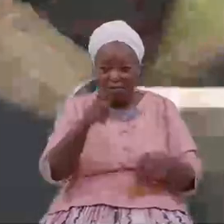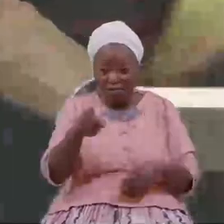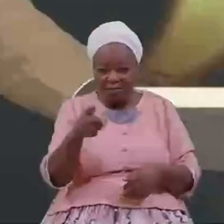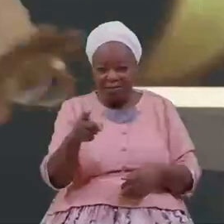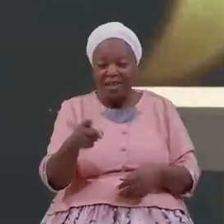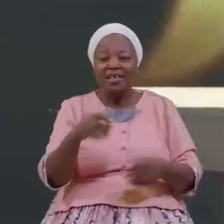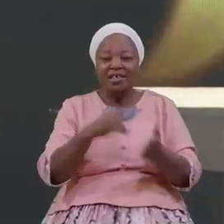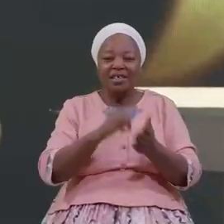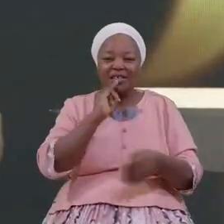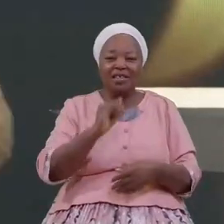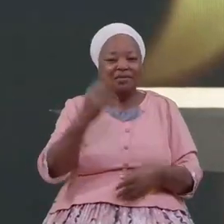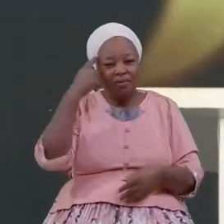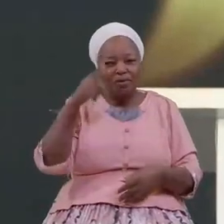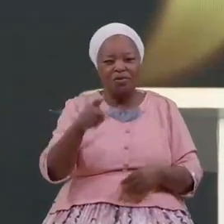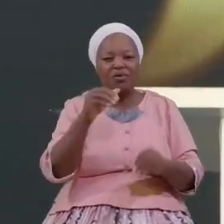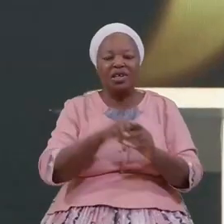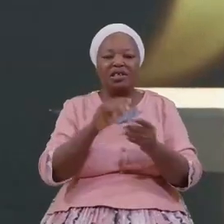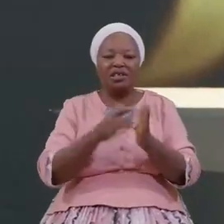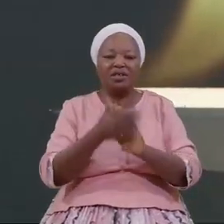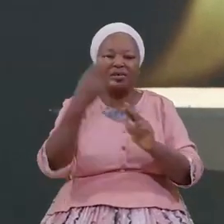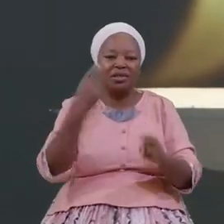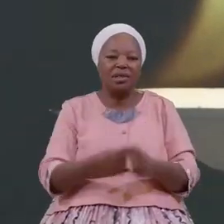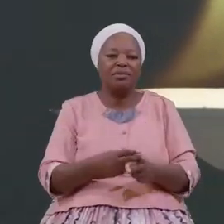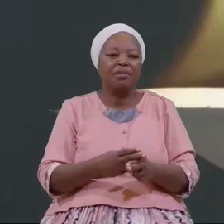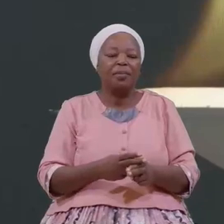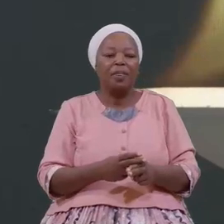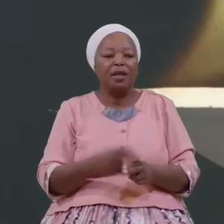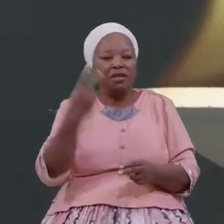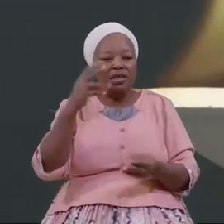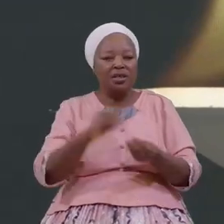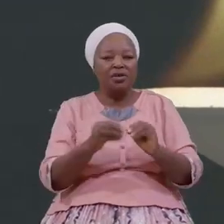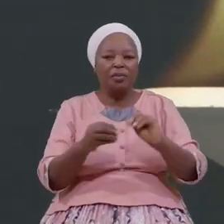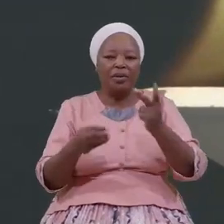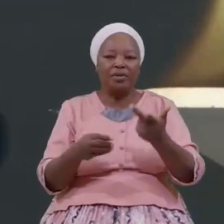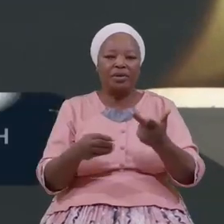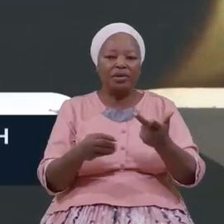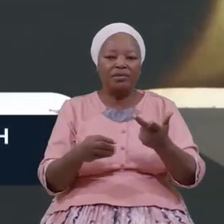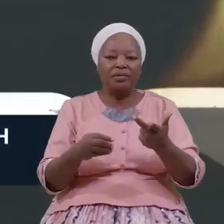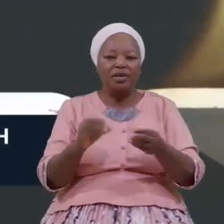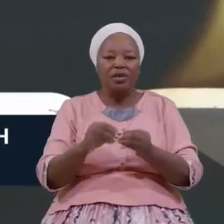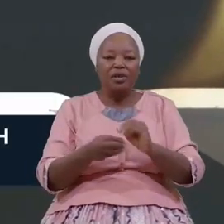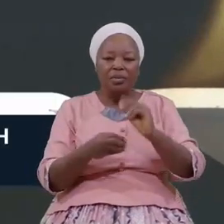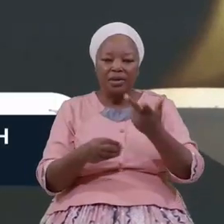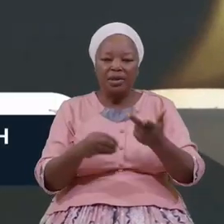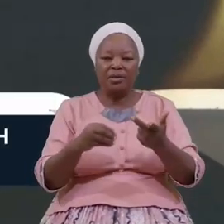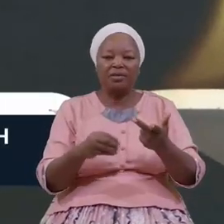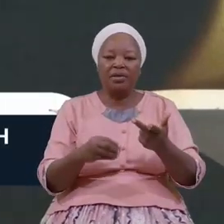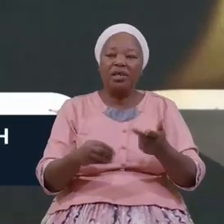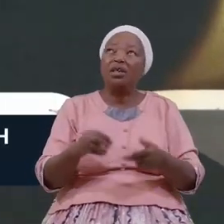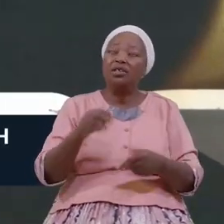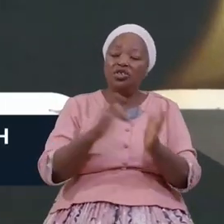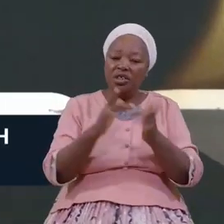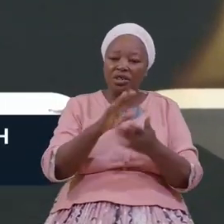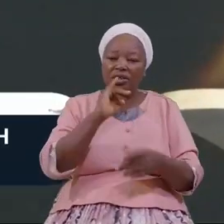C'est pour vous au nom de Jésus-Christ. Voyons la troisième partie ici. C'est la source vivifiante